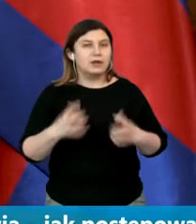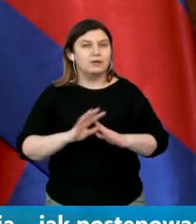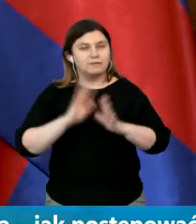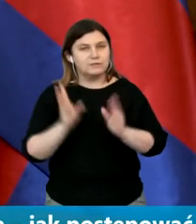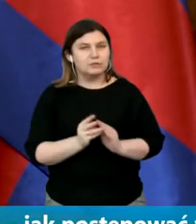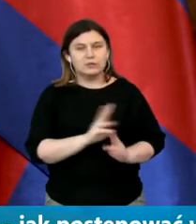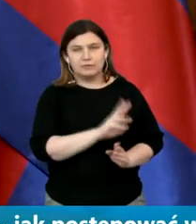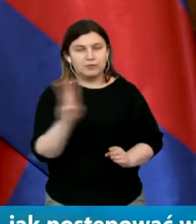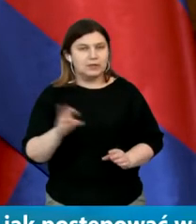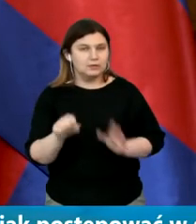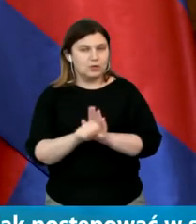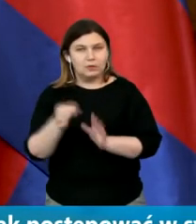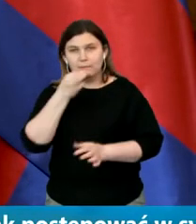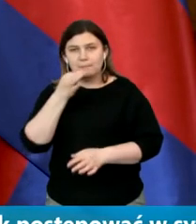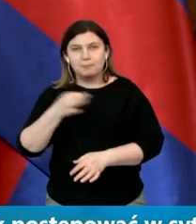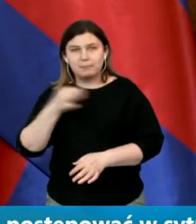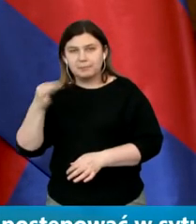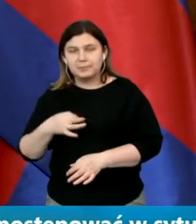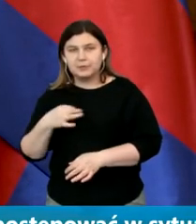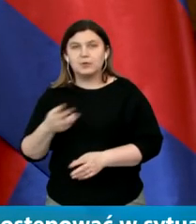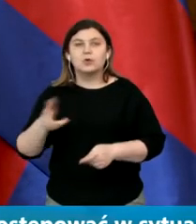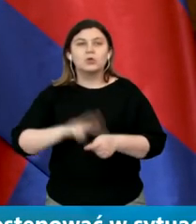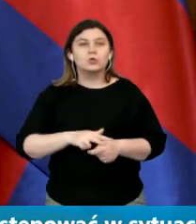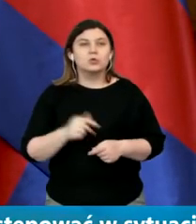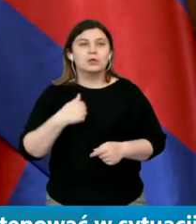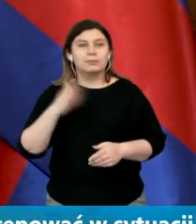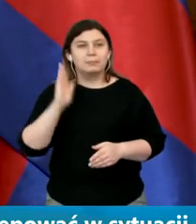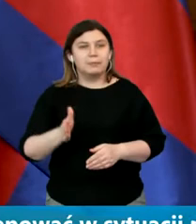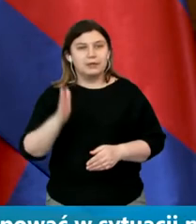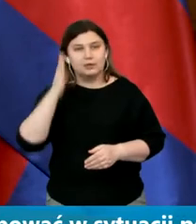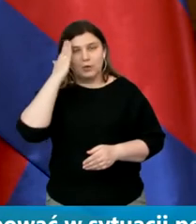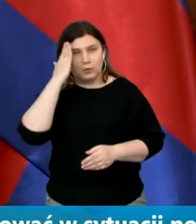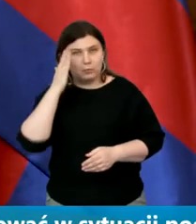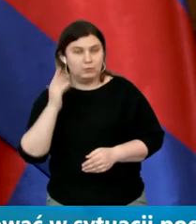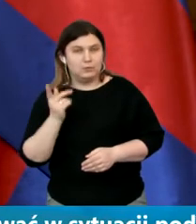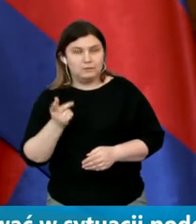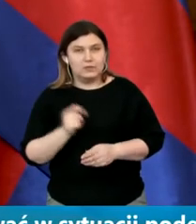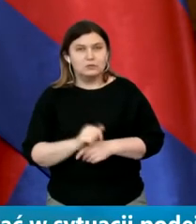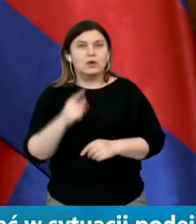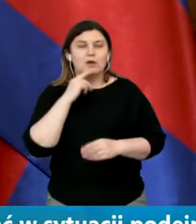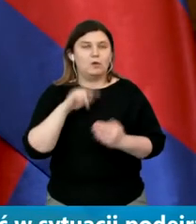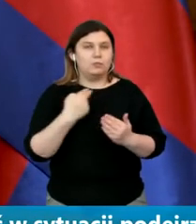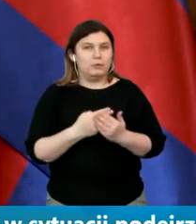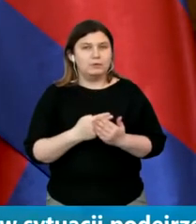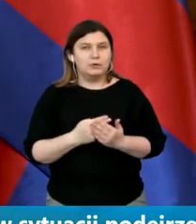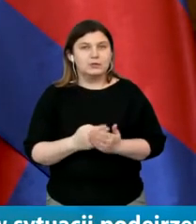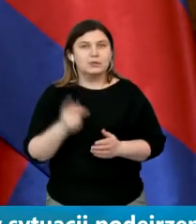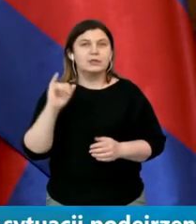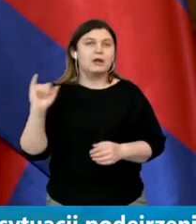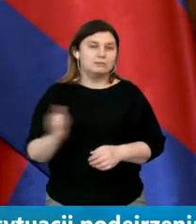do zadawania pytań, na które będę potrafił z przyjemnością odpowiem. Jak